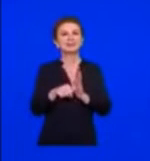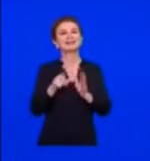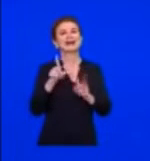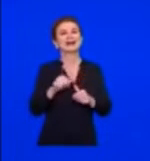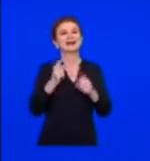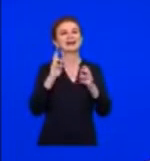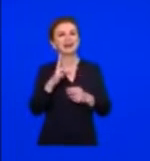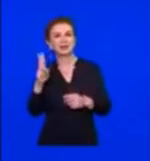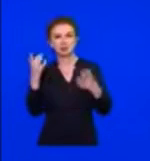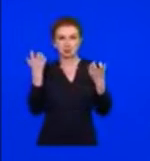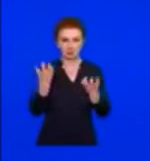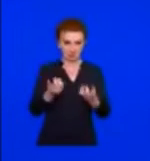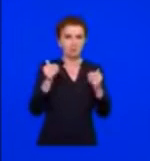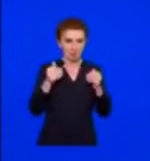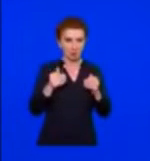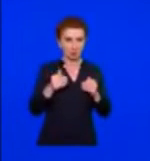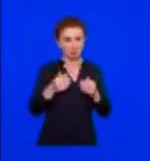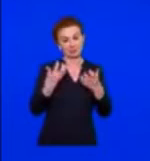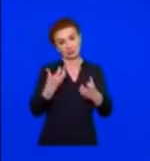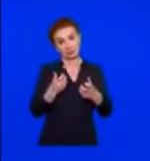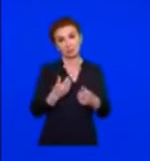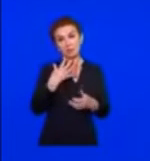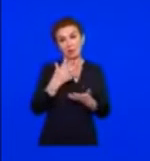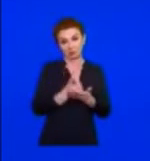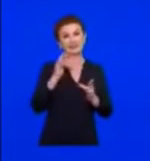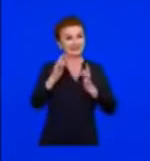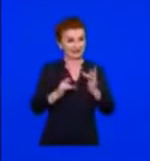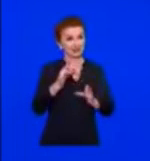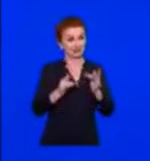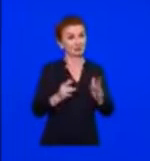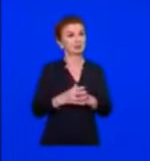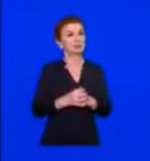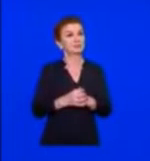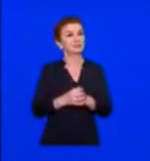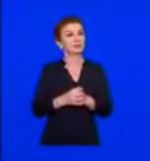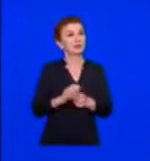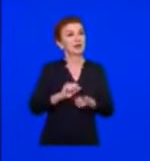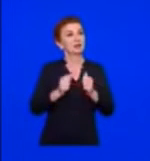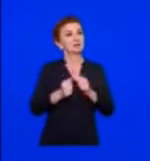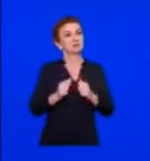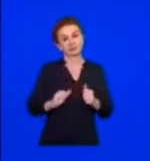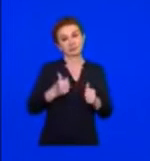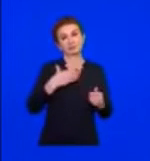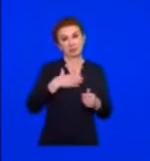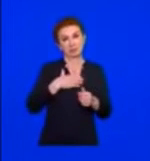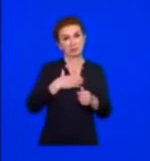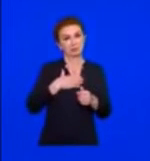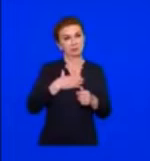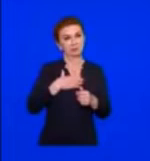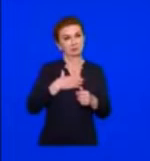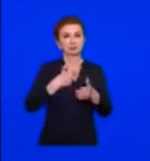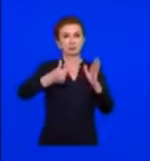chciałby korzystać z tego typu dodatkowych sprzętów, żeby też albo nosił przy sobie jakiś